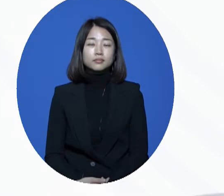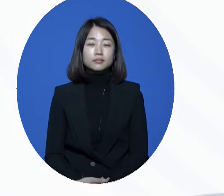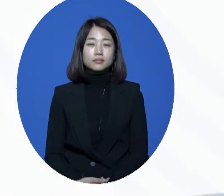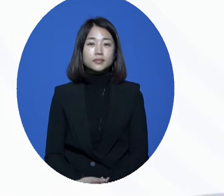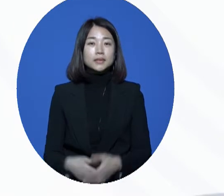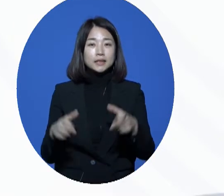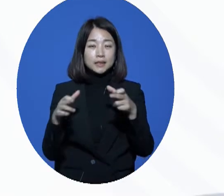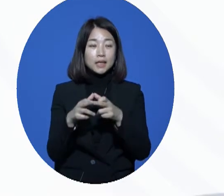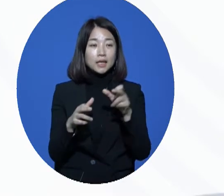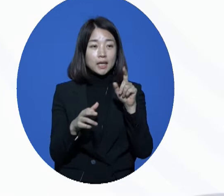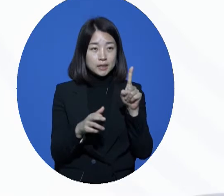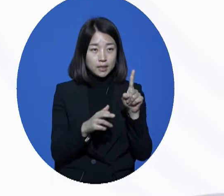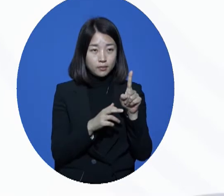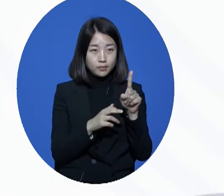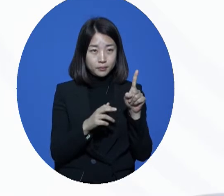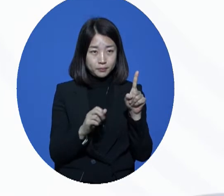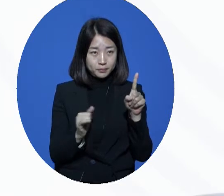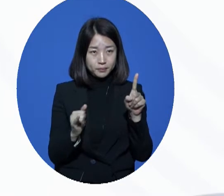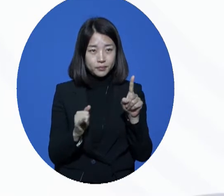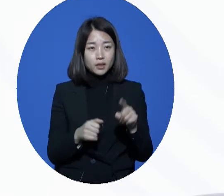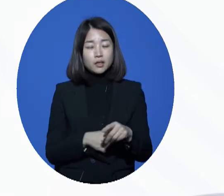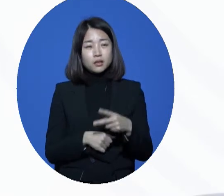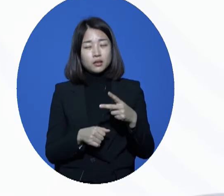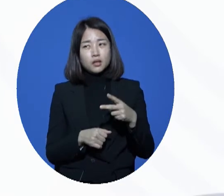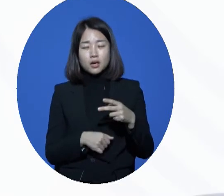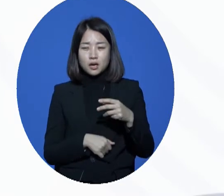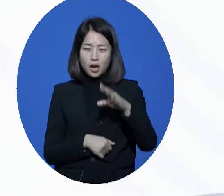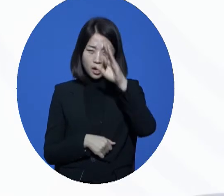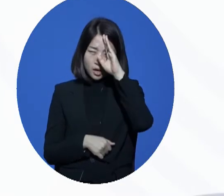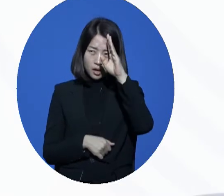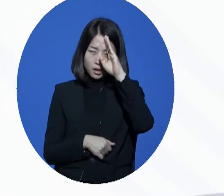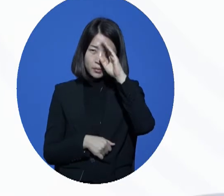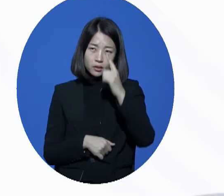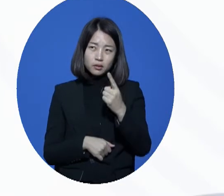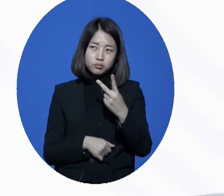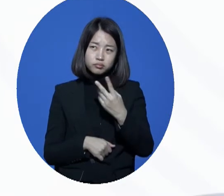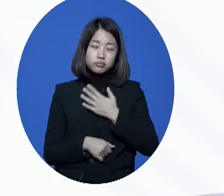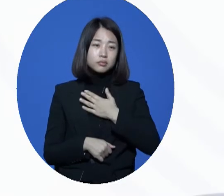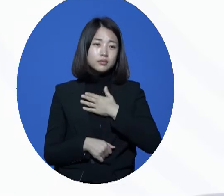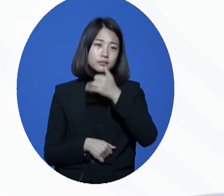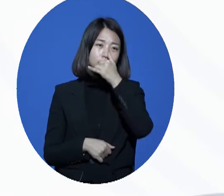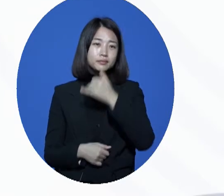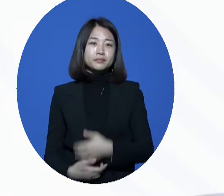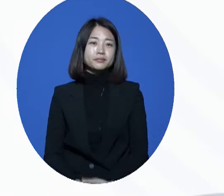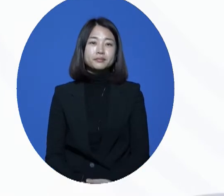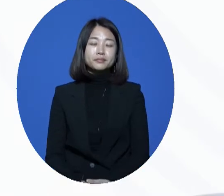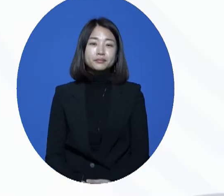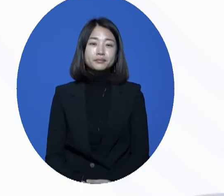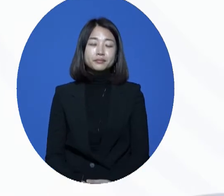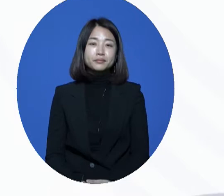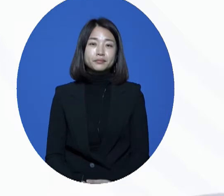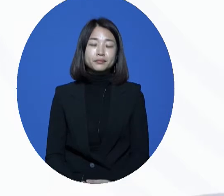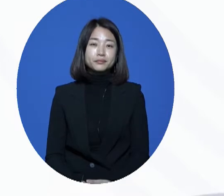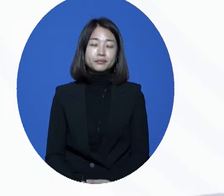그러다 보니 장애인 한 명이 평균 2개 이상의 만성질환을 갖고 있지만